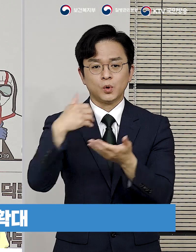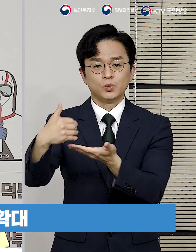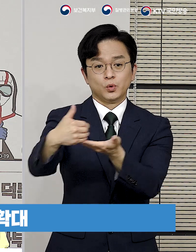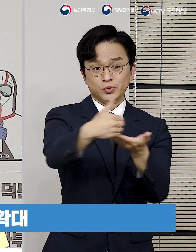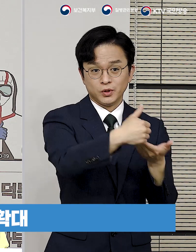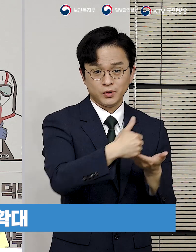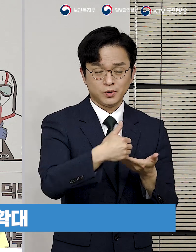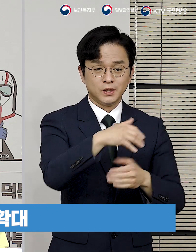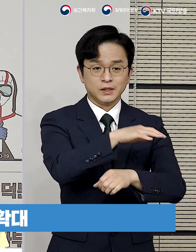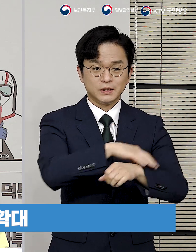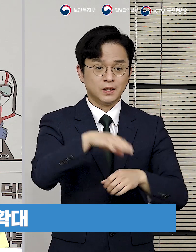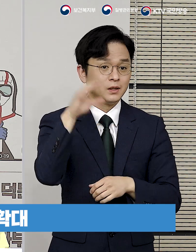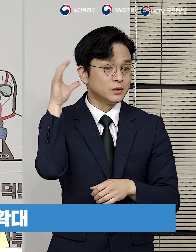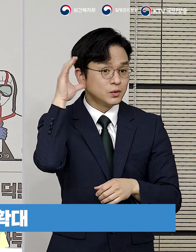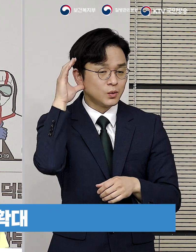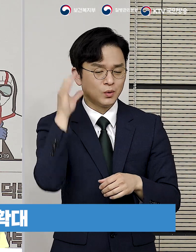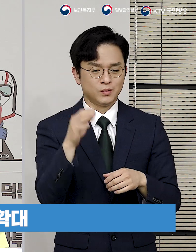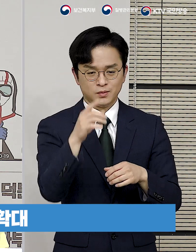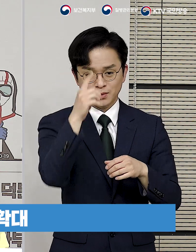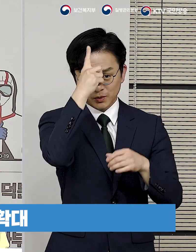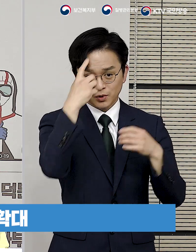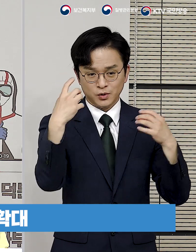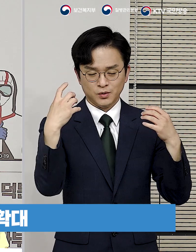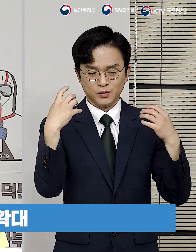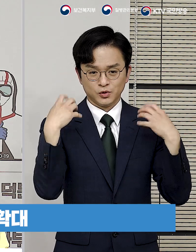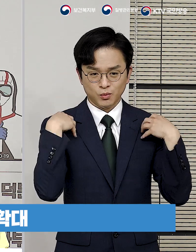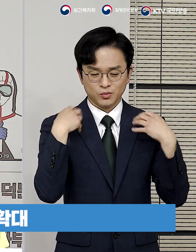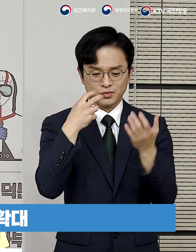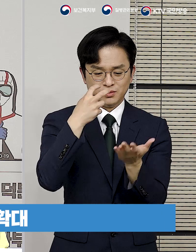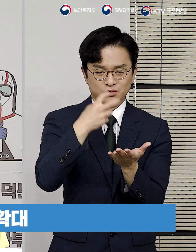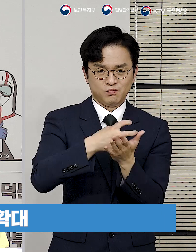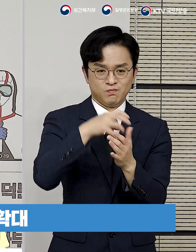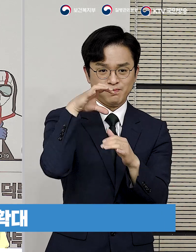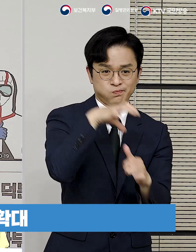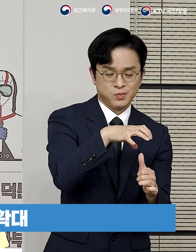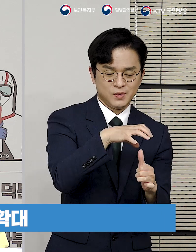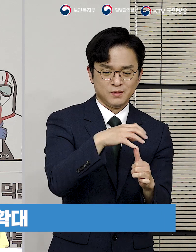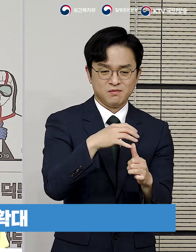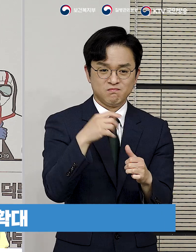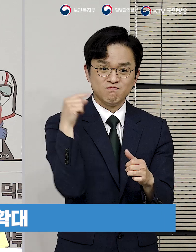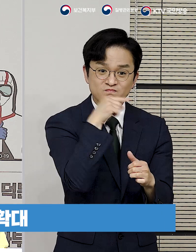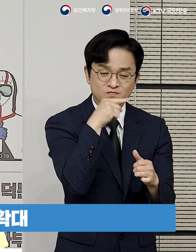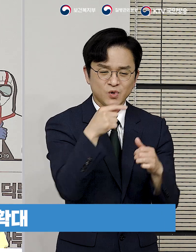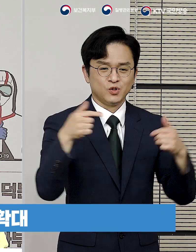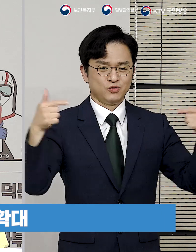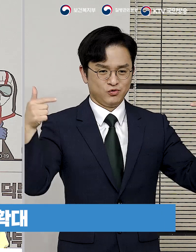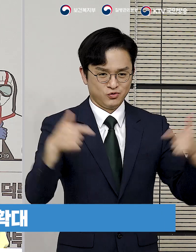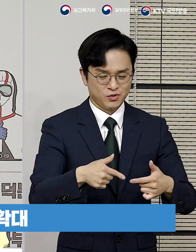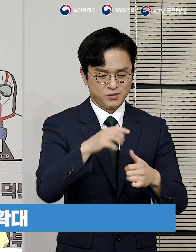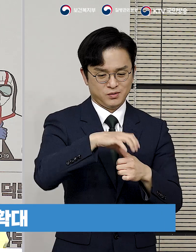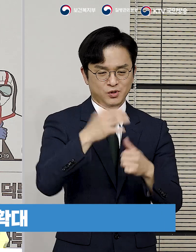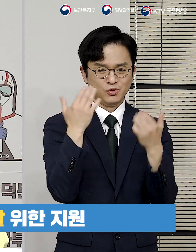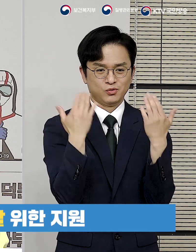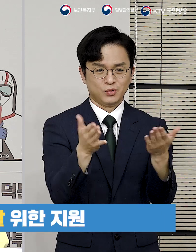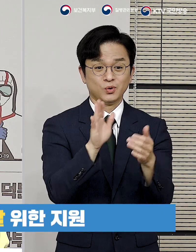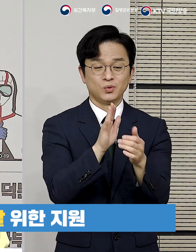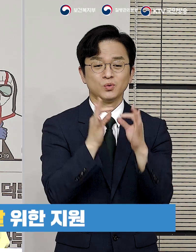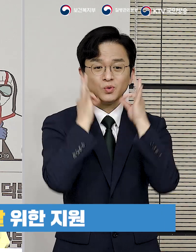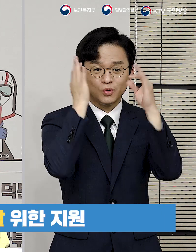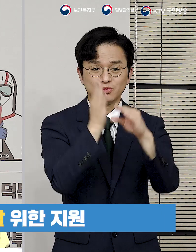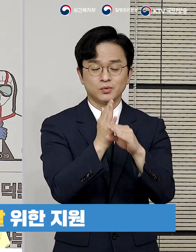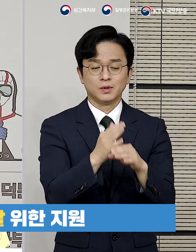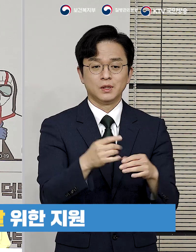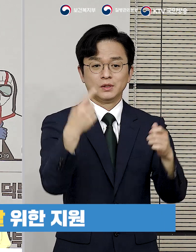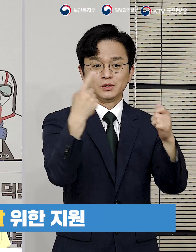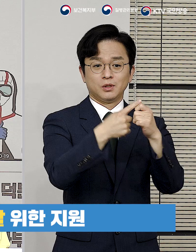사항 등을 적극적으로 검토하여 규제를 개선하고 지원을 확대하고 있습니다. 첫